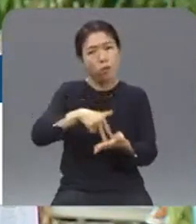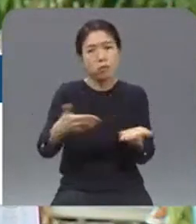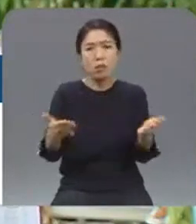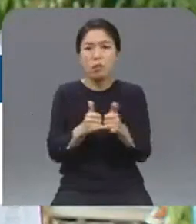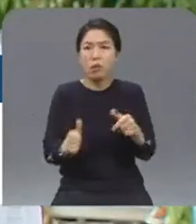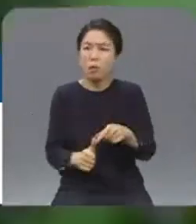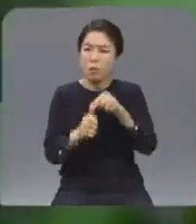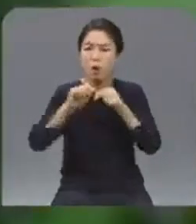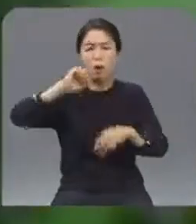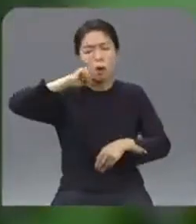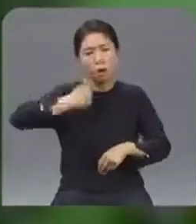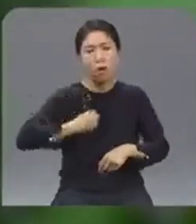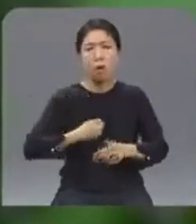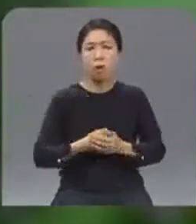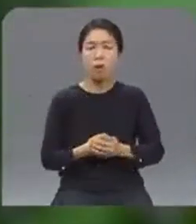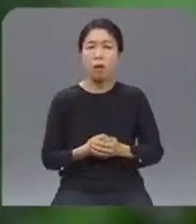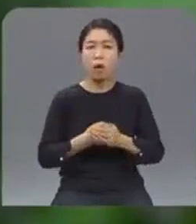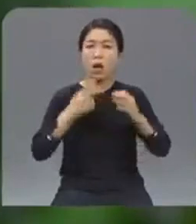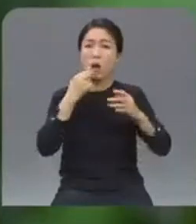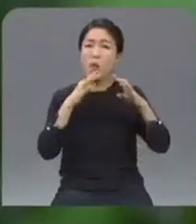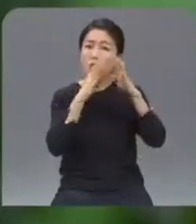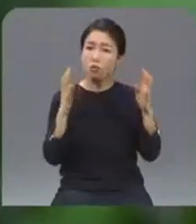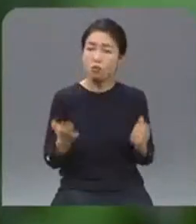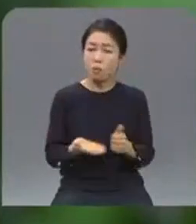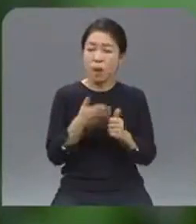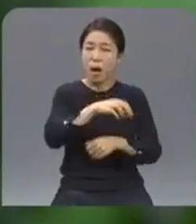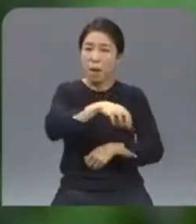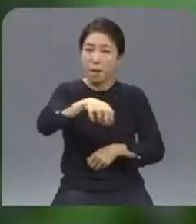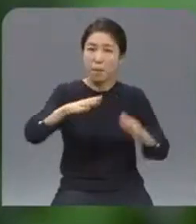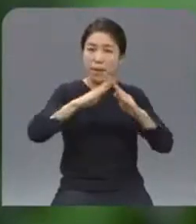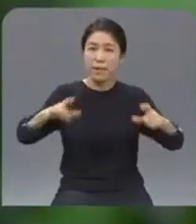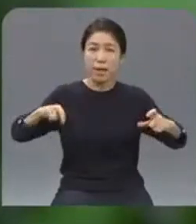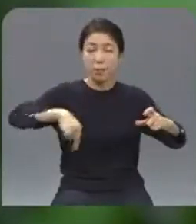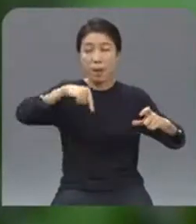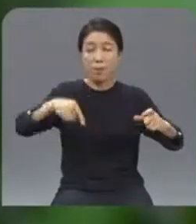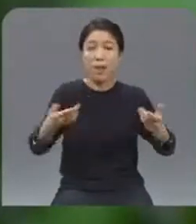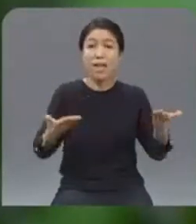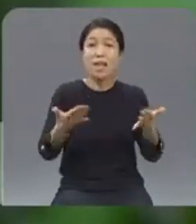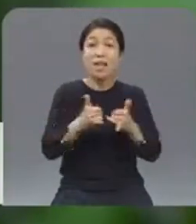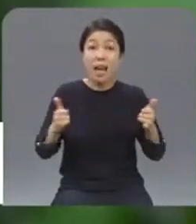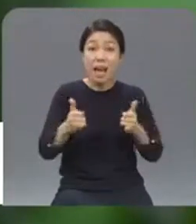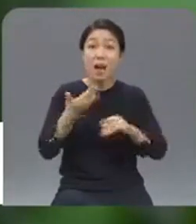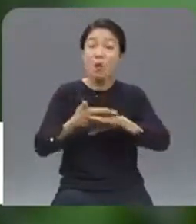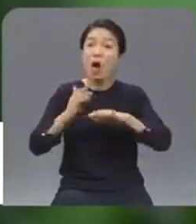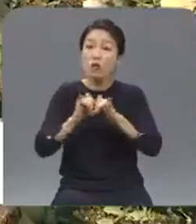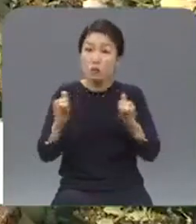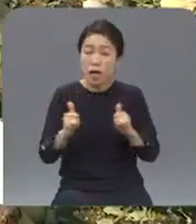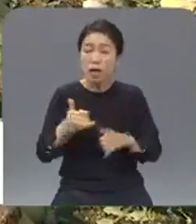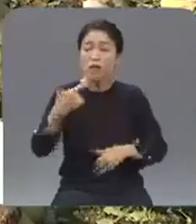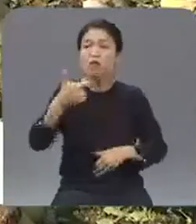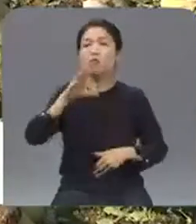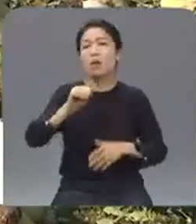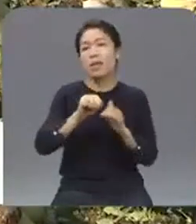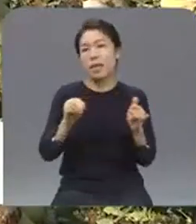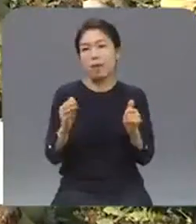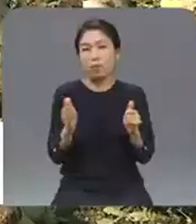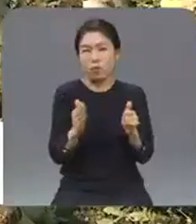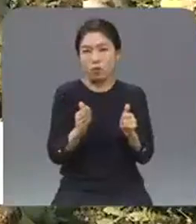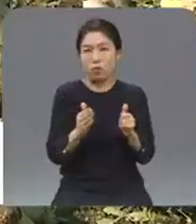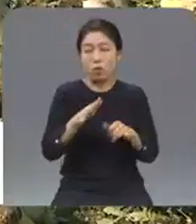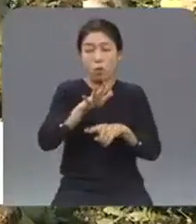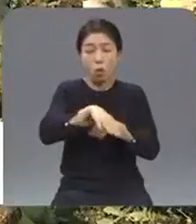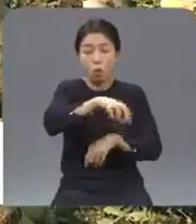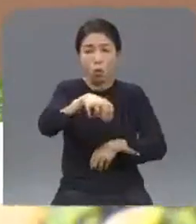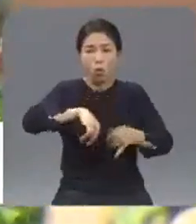엄청 심하거든요. 시설하우스와 양식장 등 전남에서 일하고 있는 외국인 노동자는 6만여 명. 농어촌 필수 인력이 된